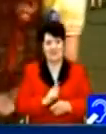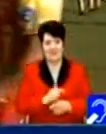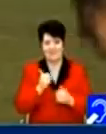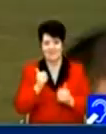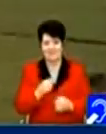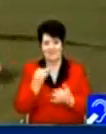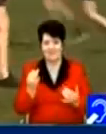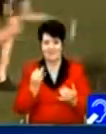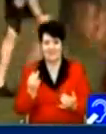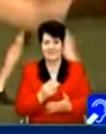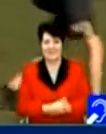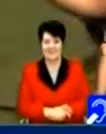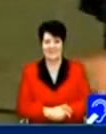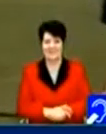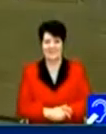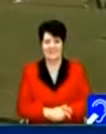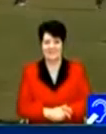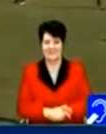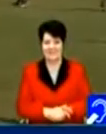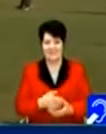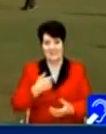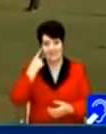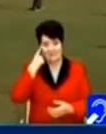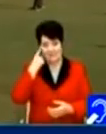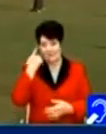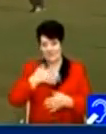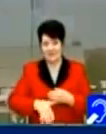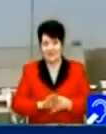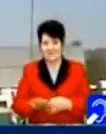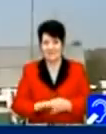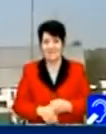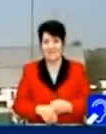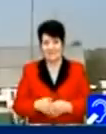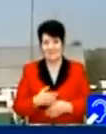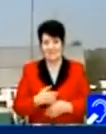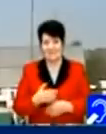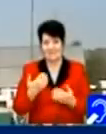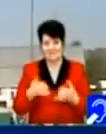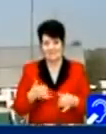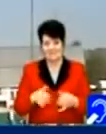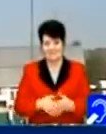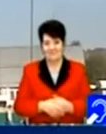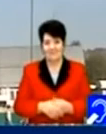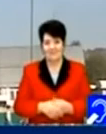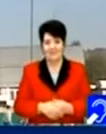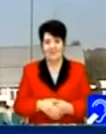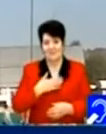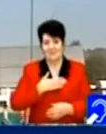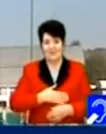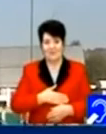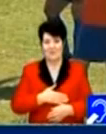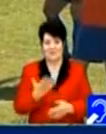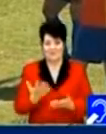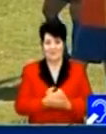interesant, sincer consideram că nu voi reuși, dar am rămas într-adevăr surprins, plăcut